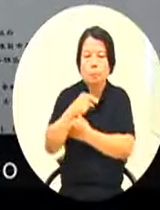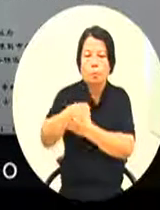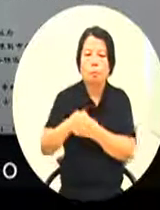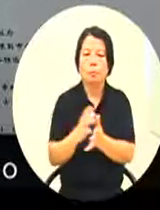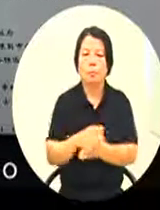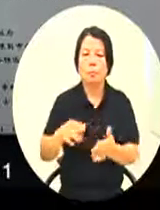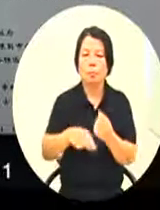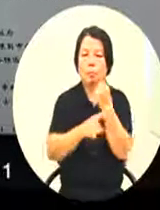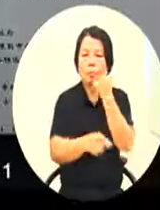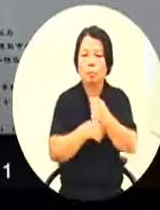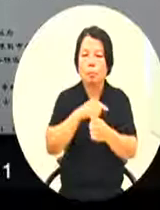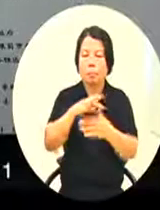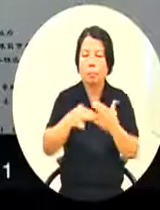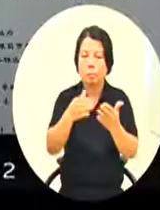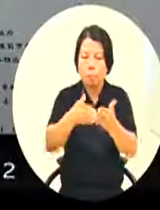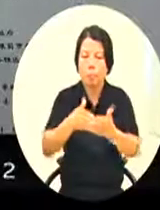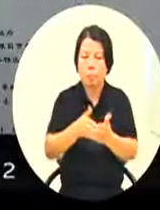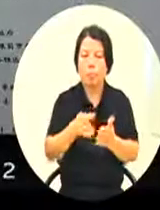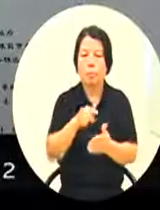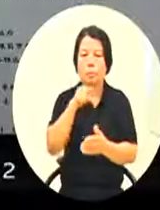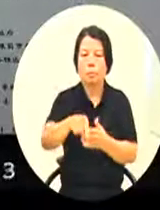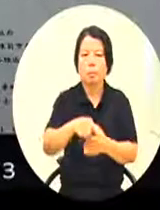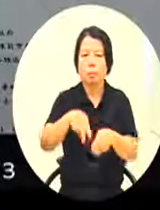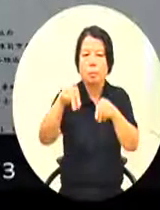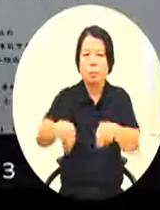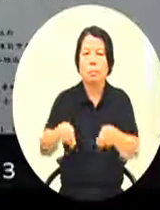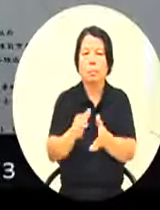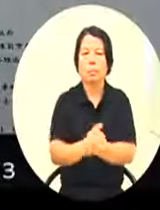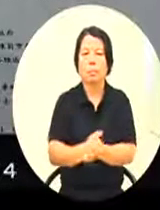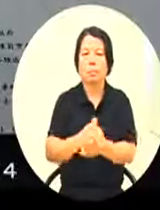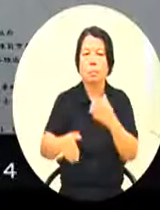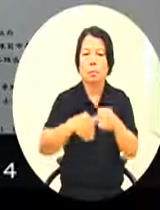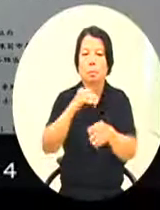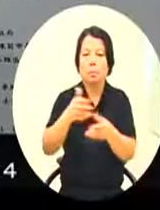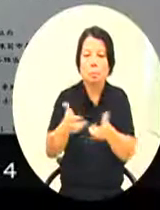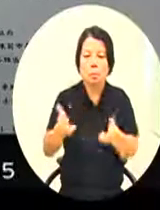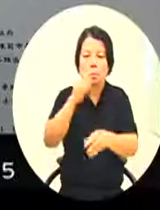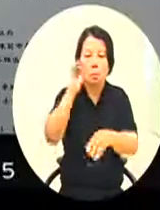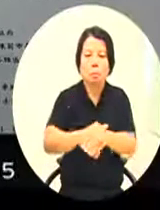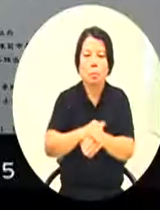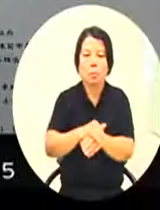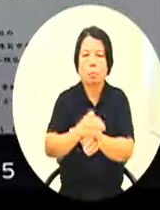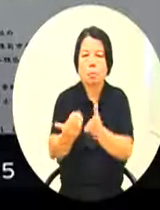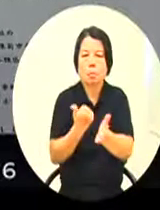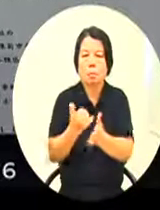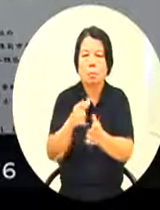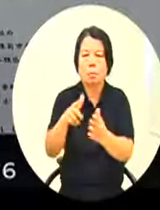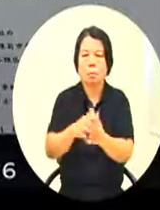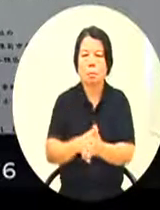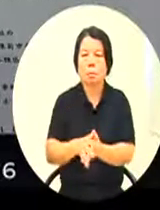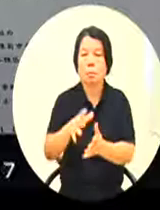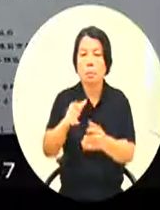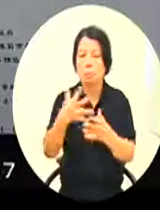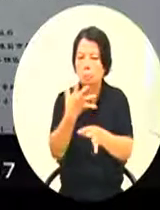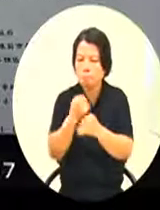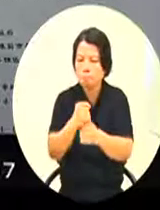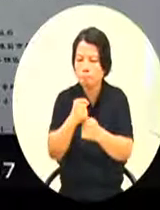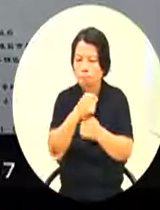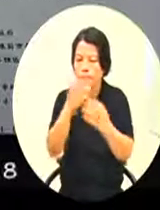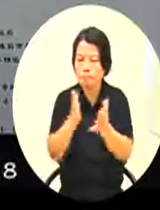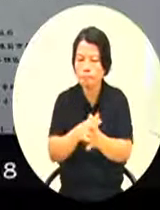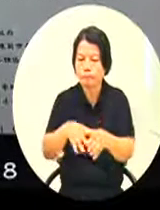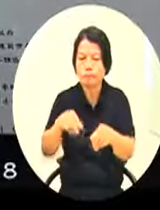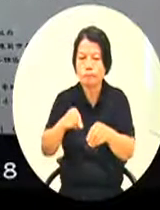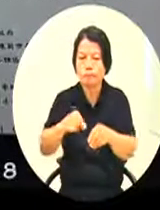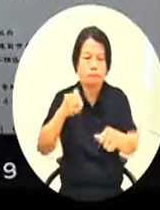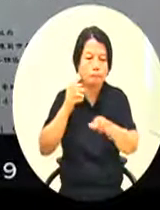制室的解读是，这个合约在未完工之前，它的效期是无限的。市政府